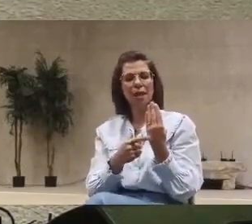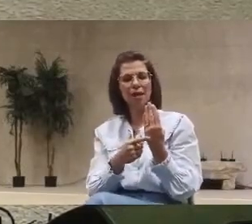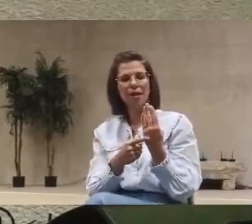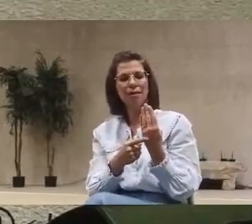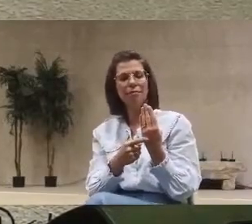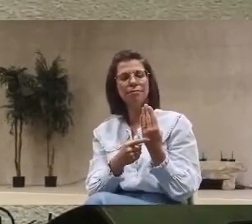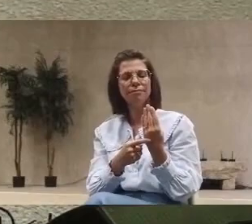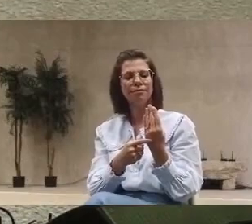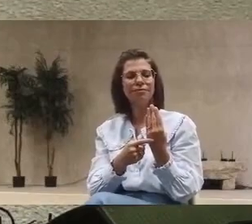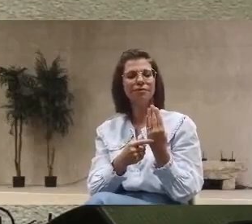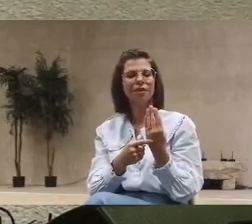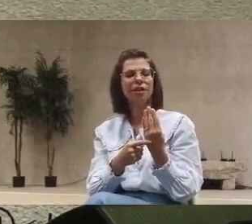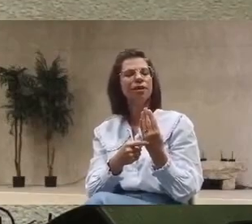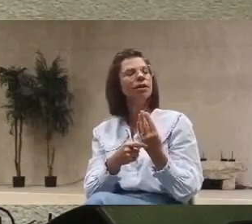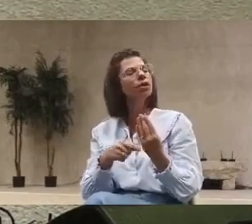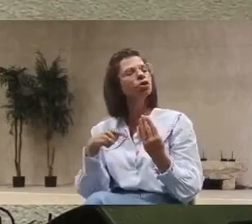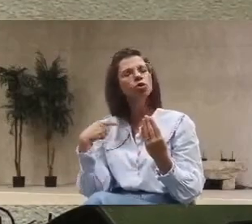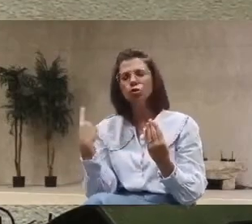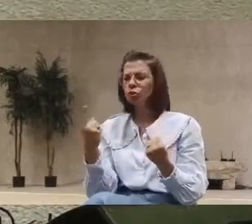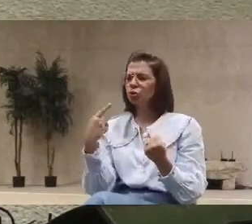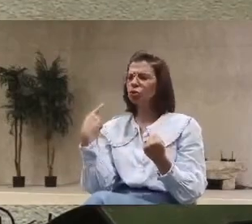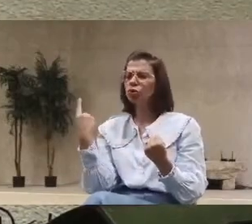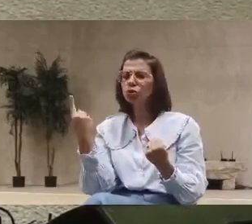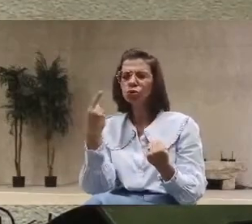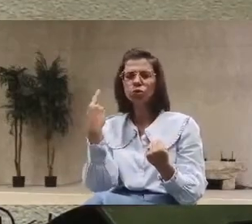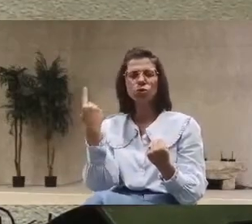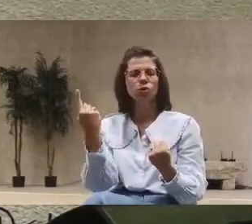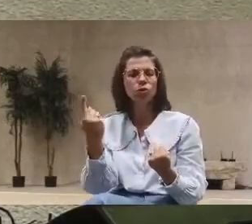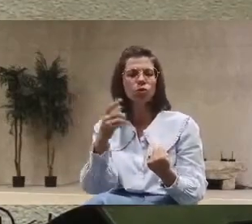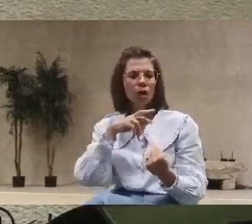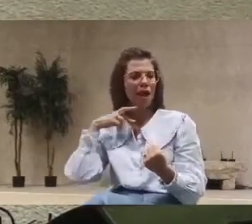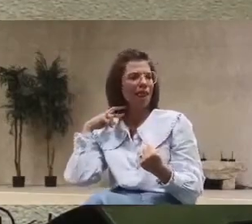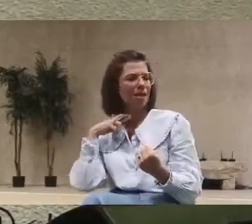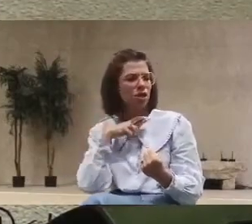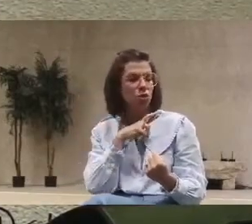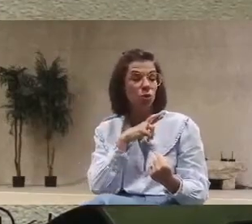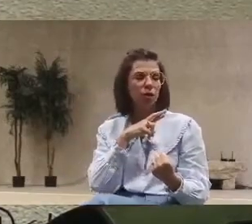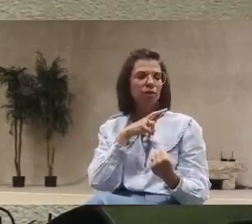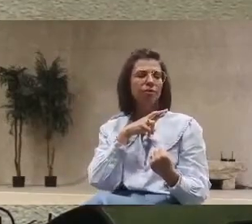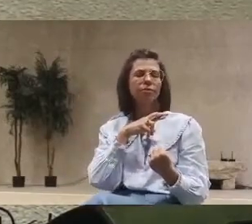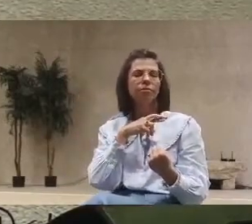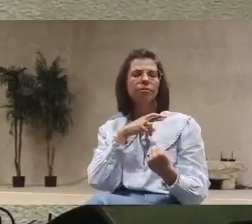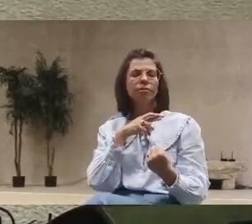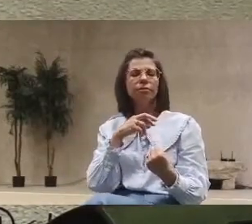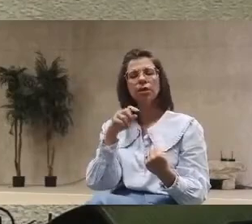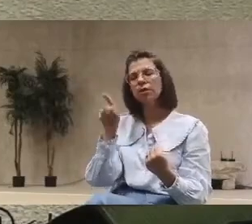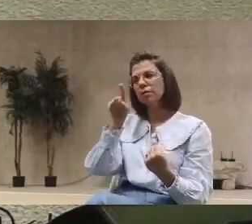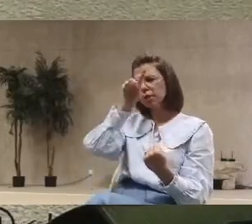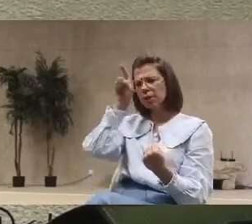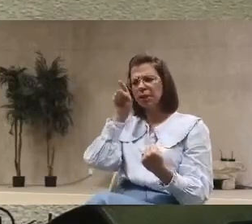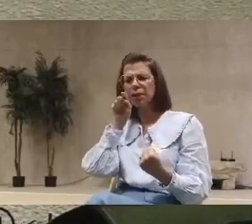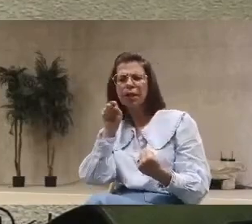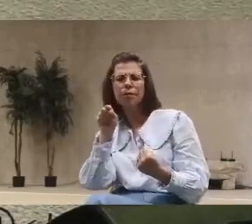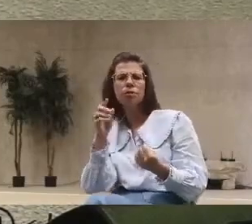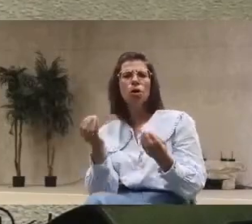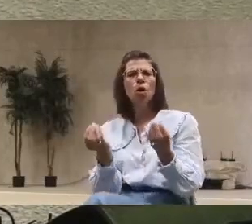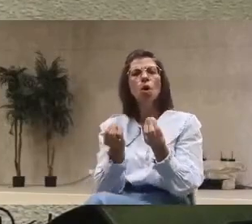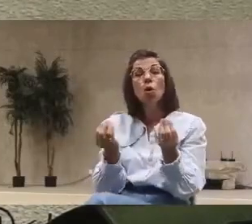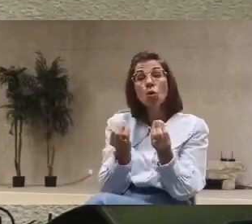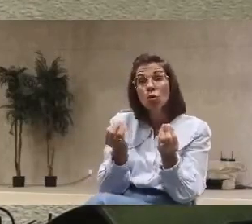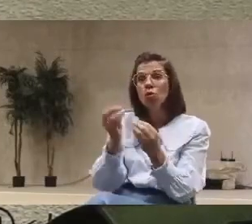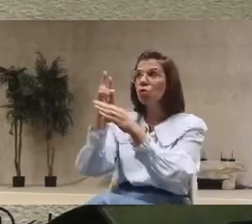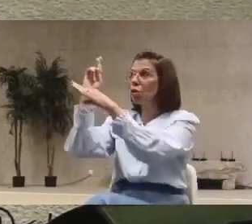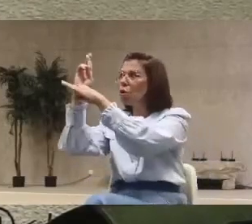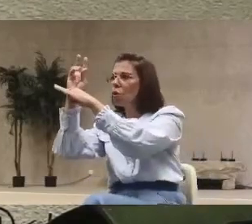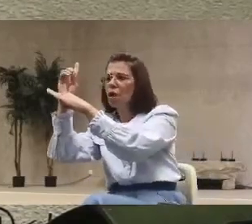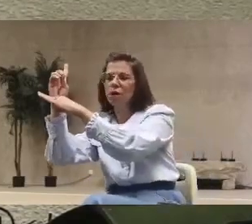demandaient, cherchaient à comprendre et à savoir concernant le royaume de Dieu, et